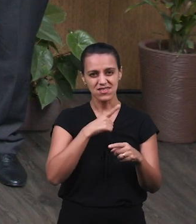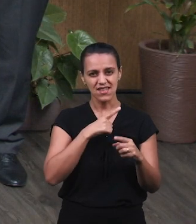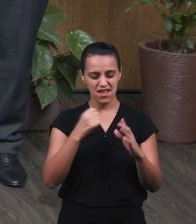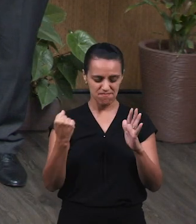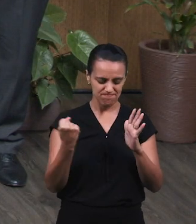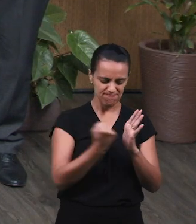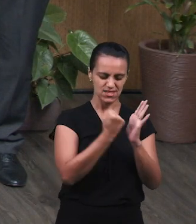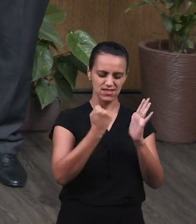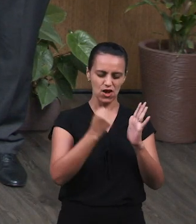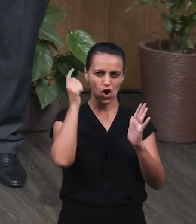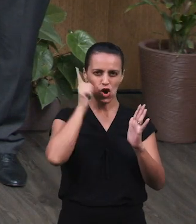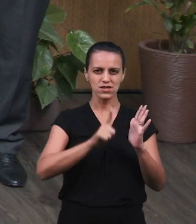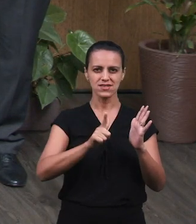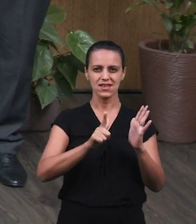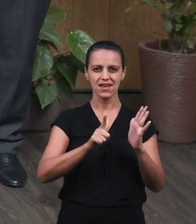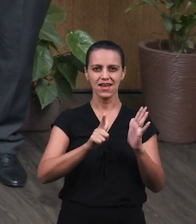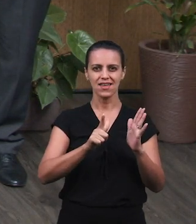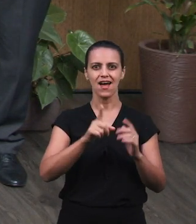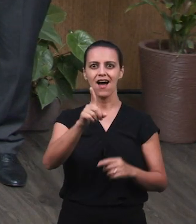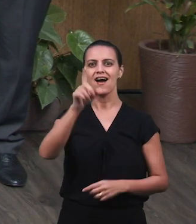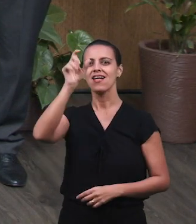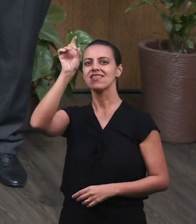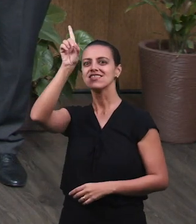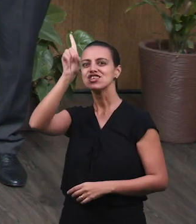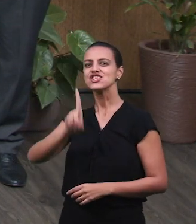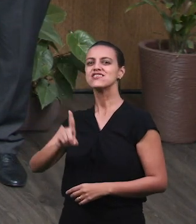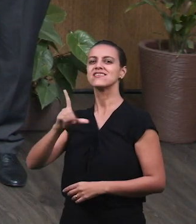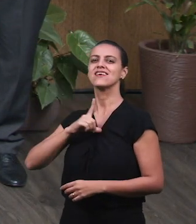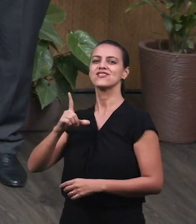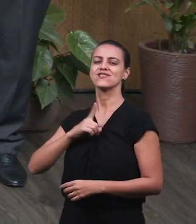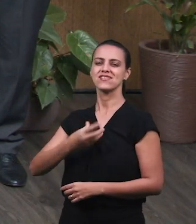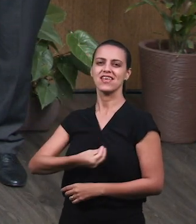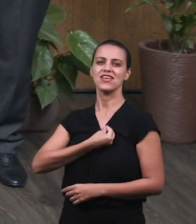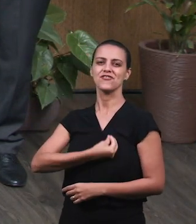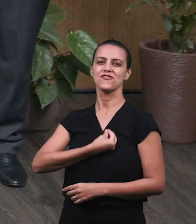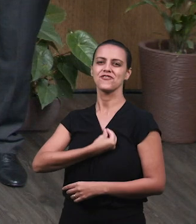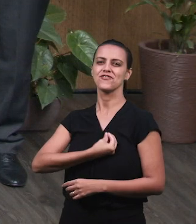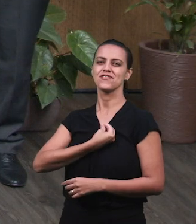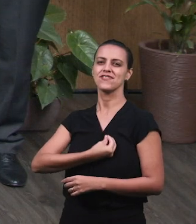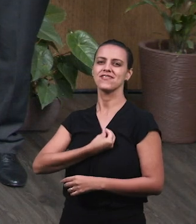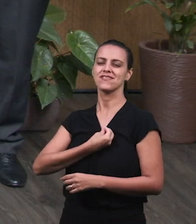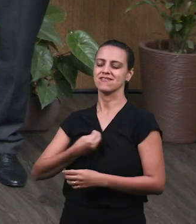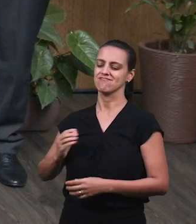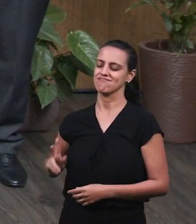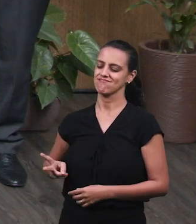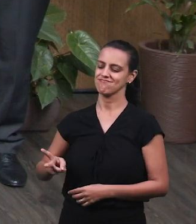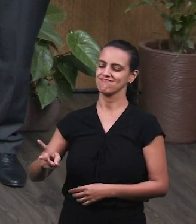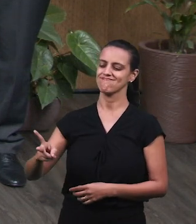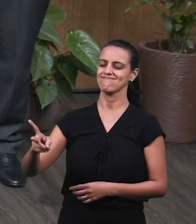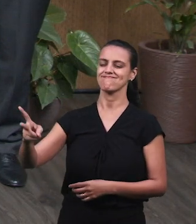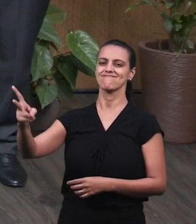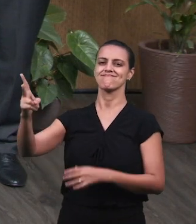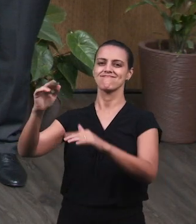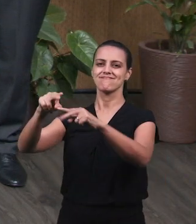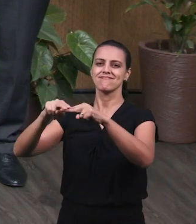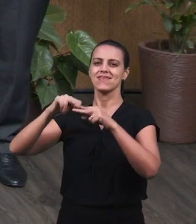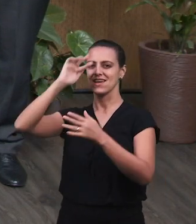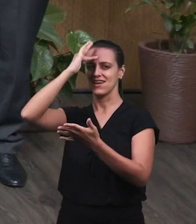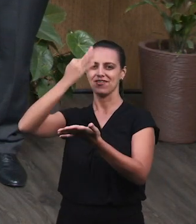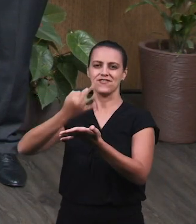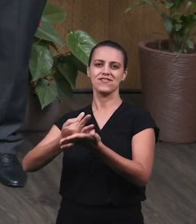à vivre par la foi et avoir une vie d'intimité avec Dieu. Amen. La